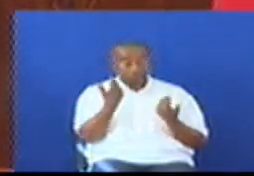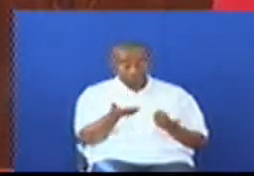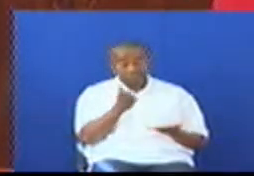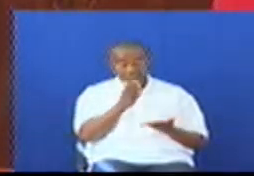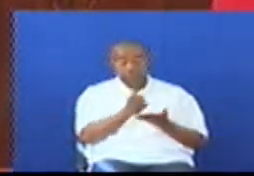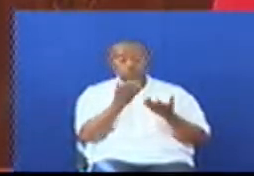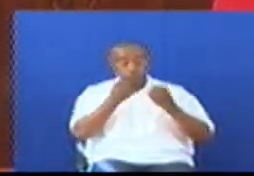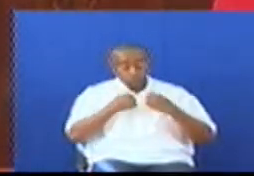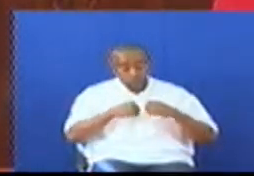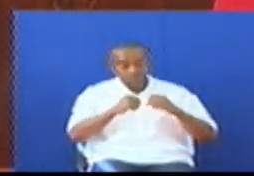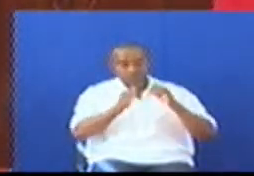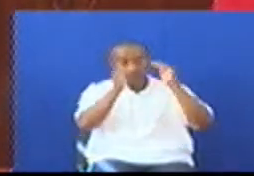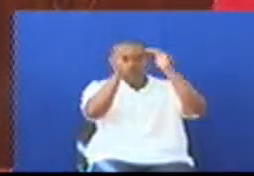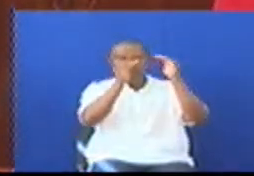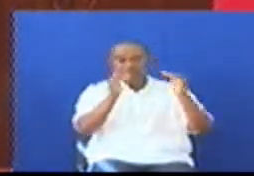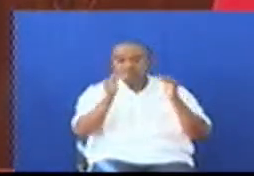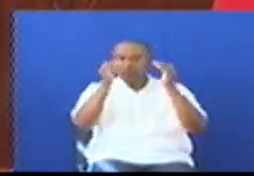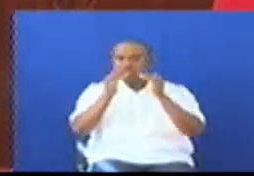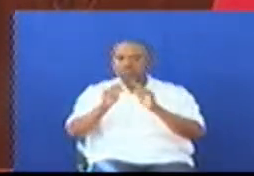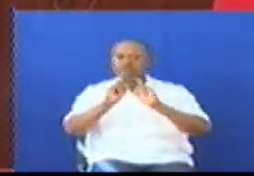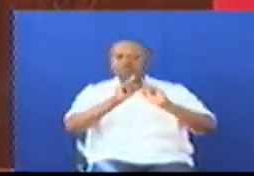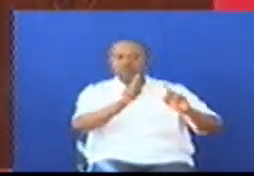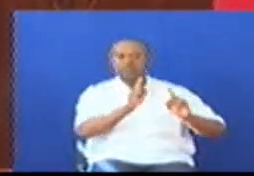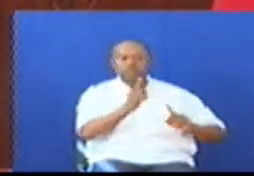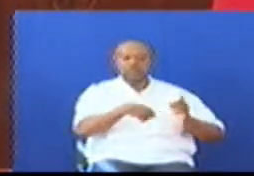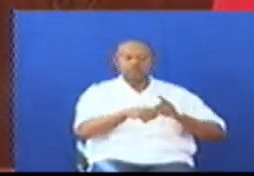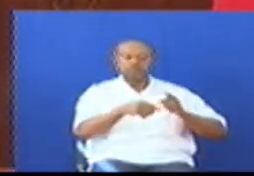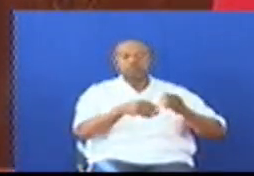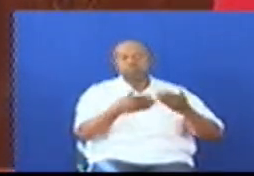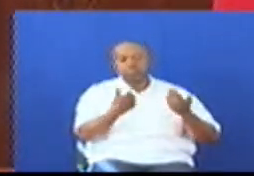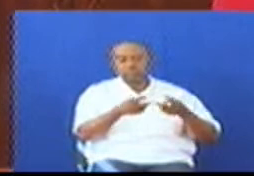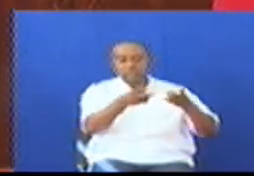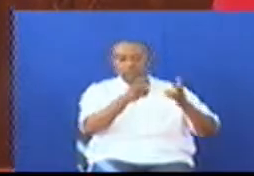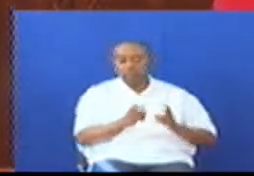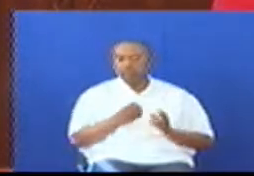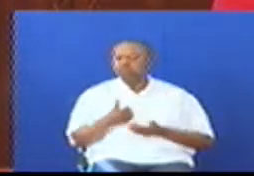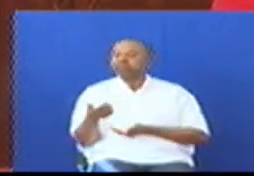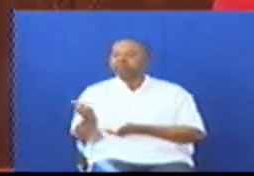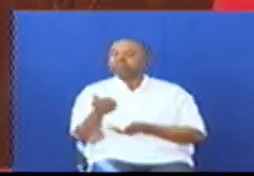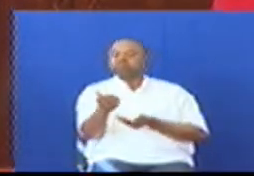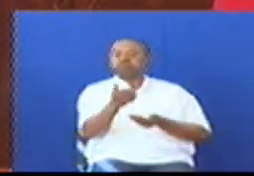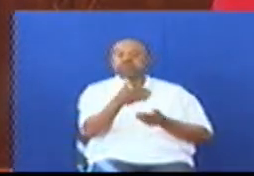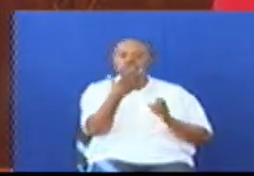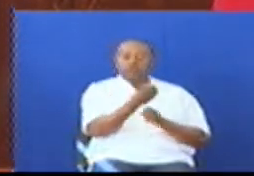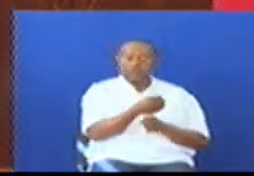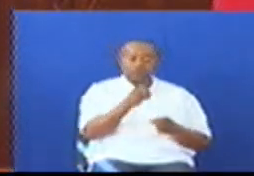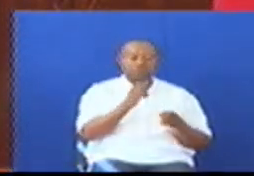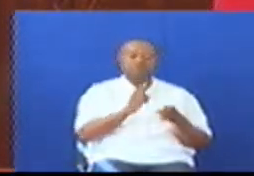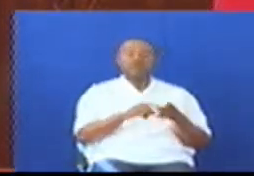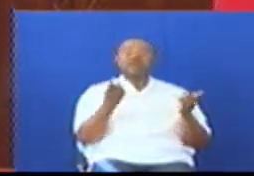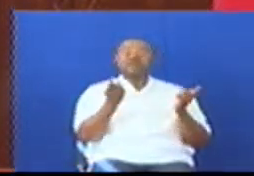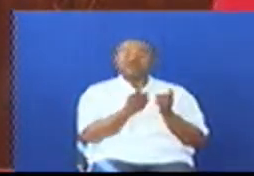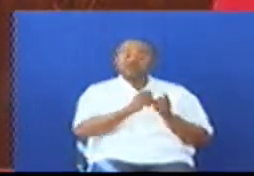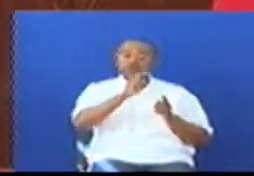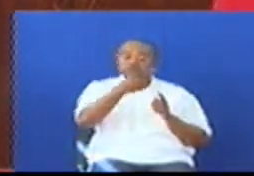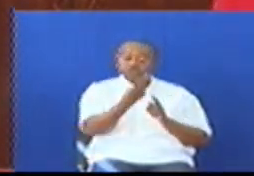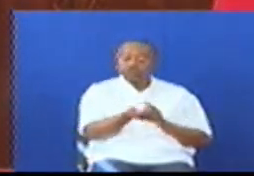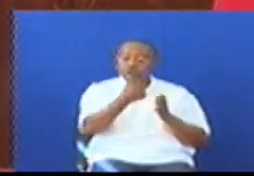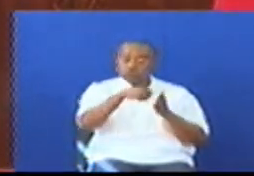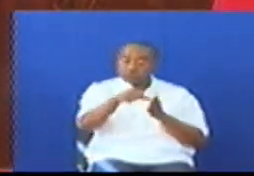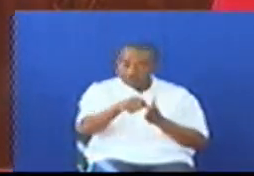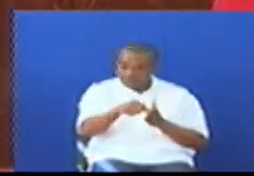utekelezaji wa mifumo mbalimbali ya kusanyaji wa mapato, kulipa pamoja na